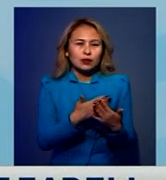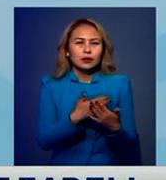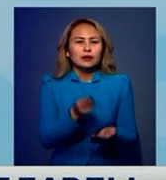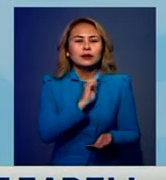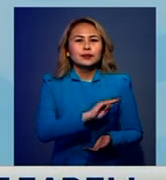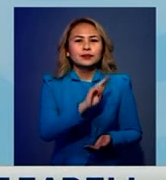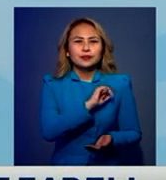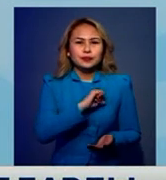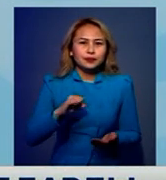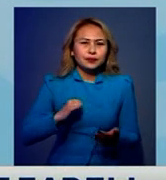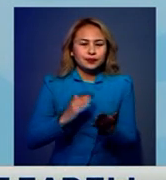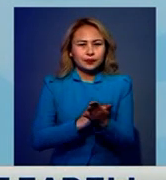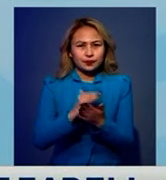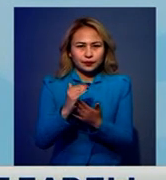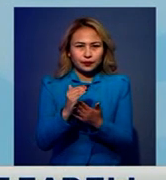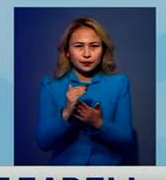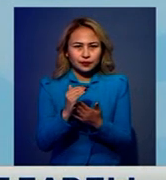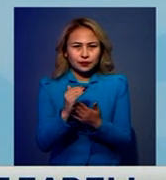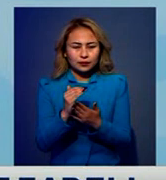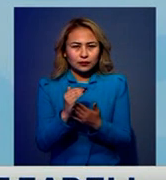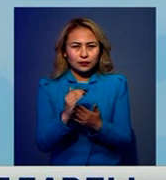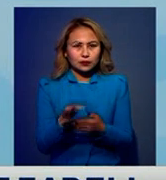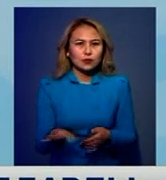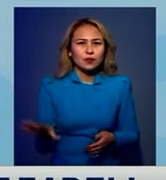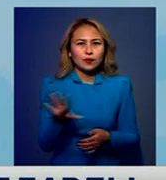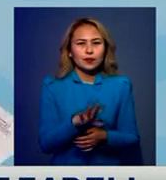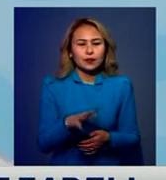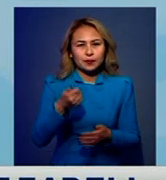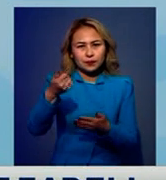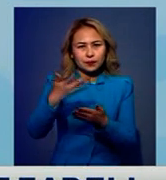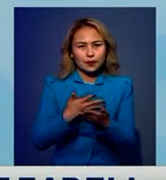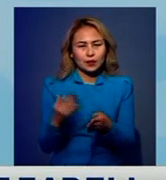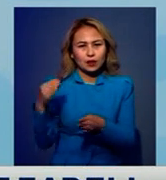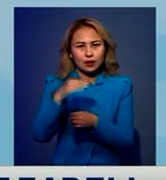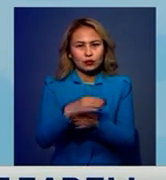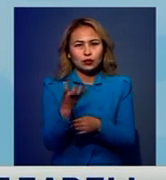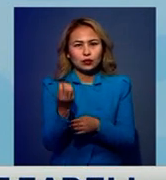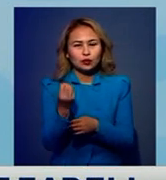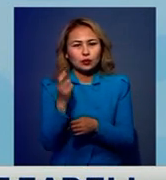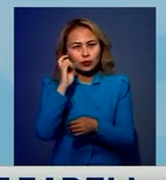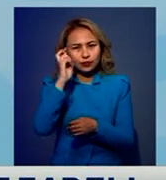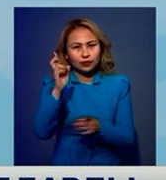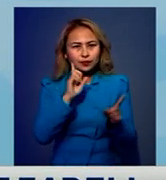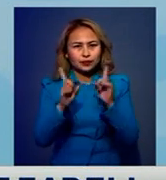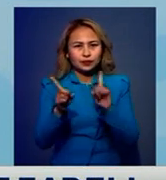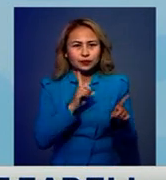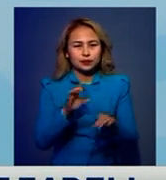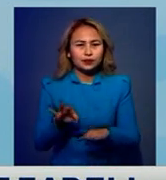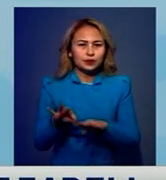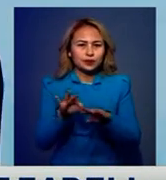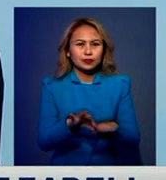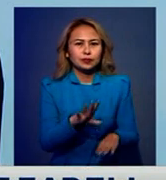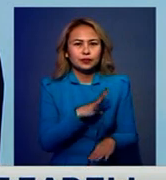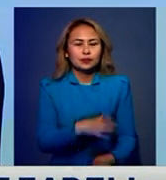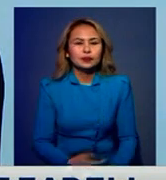дамудың ең жоғары көрсеткіштеріне қол жеткізген облыстардың бестігіне енді. Ол туралы үкіметтің кеңейтілген мәжілісінде